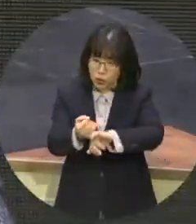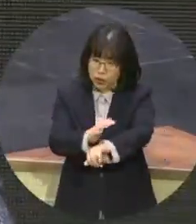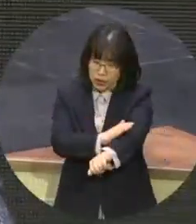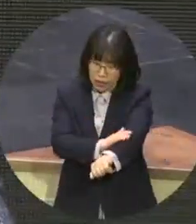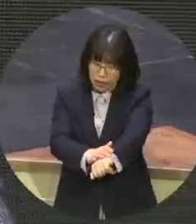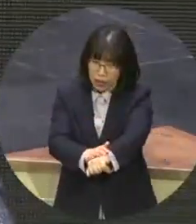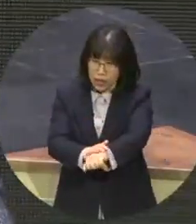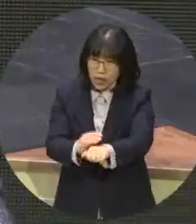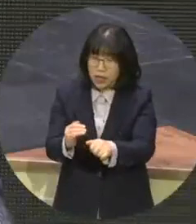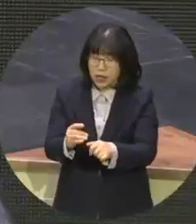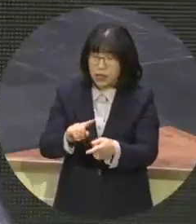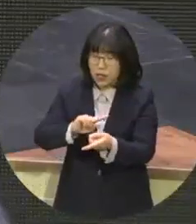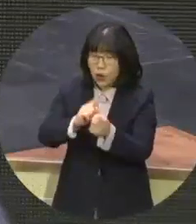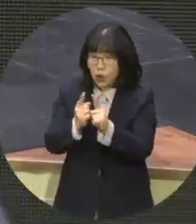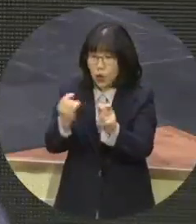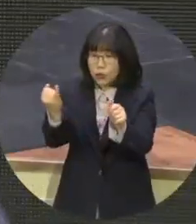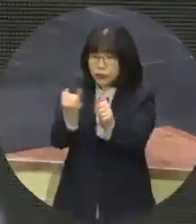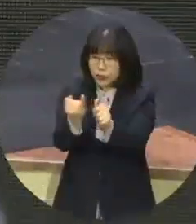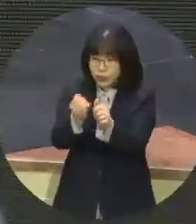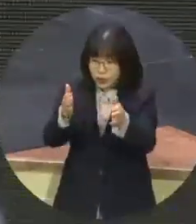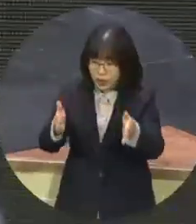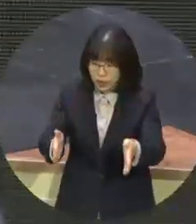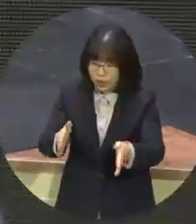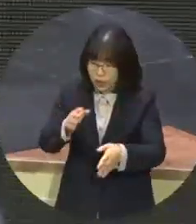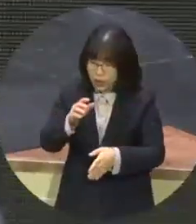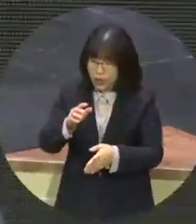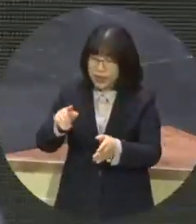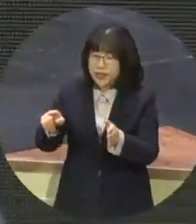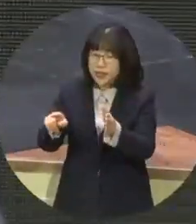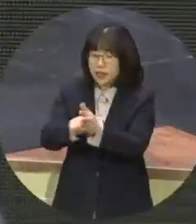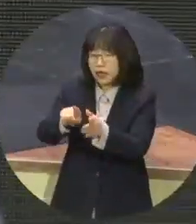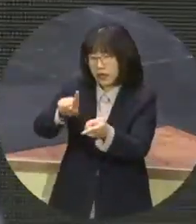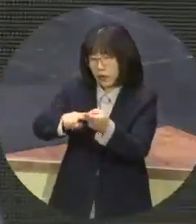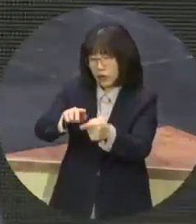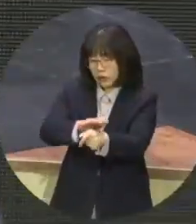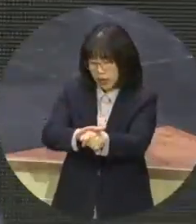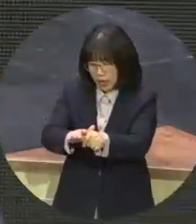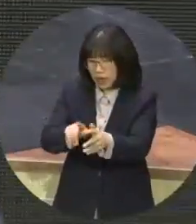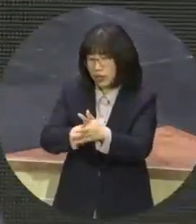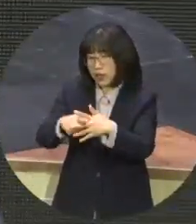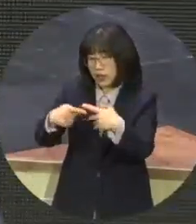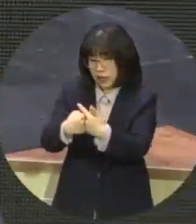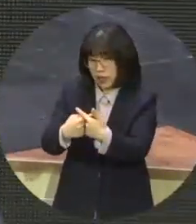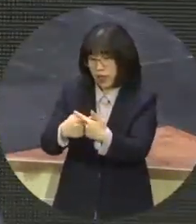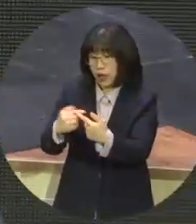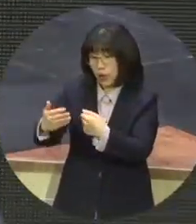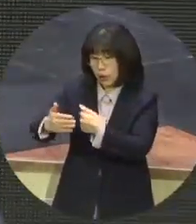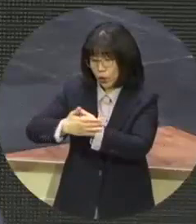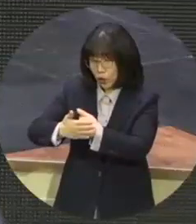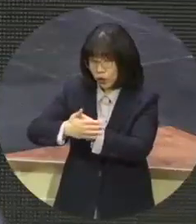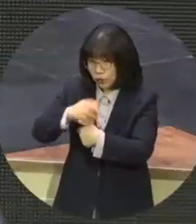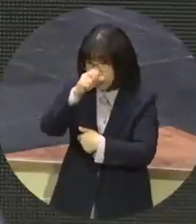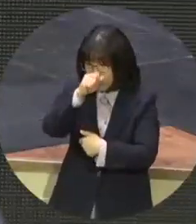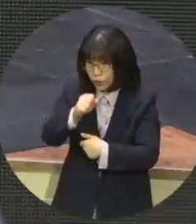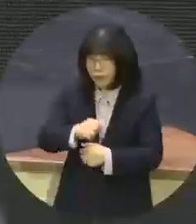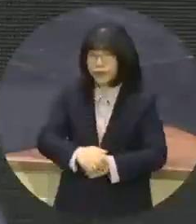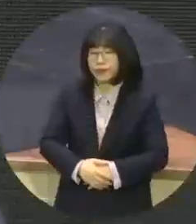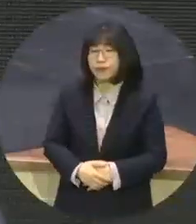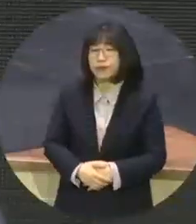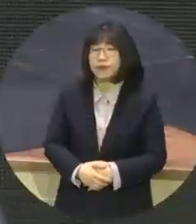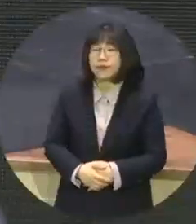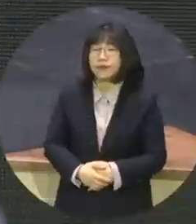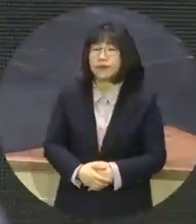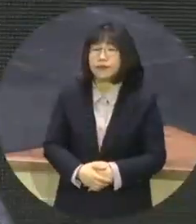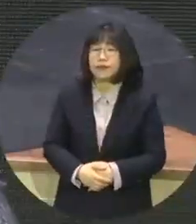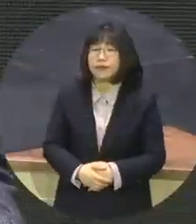좋게 받아들이면 좋아요. 물론 뭐 부부 사이에 서로가 필요한 거 받고 서로도 이해하고 또 그렇게 수정하고 그건 다 부부 사이지.